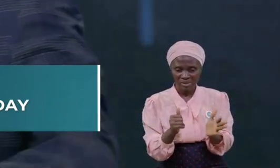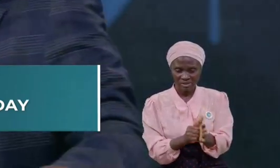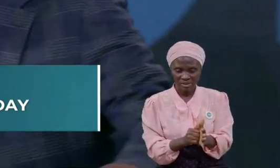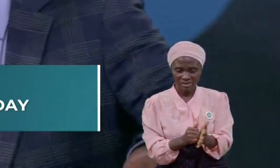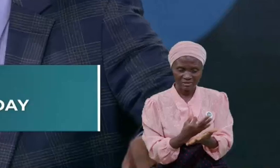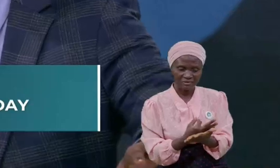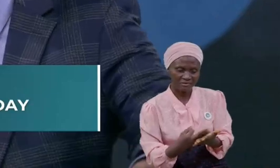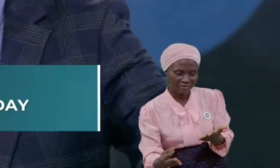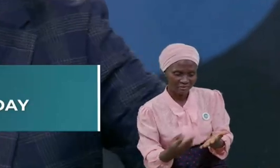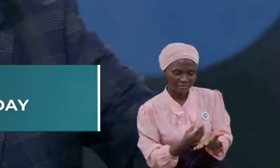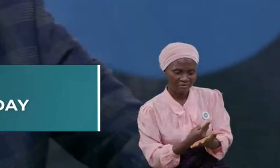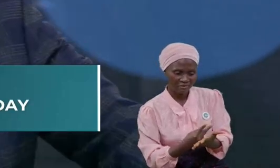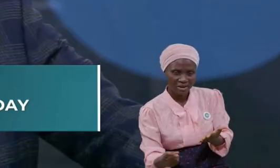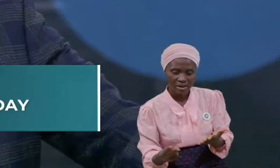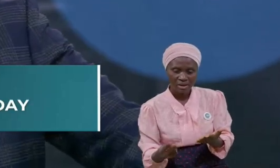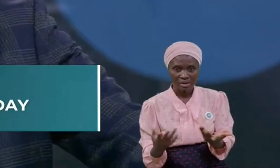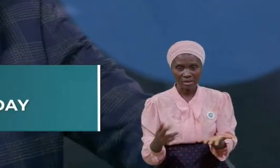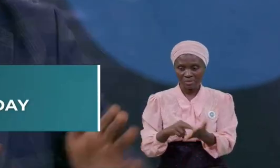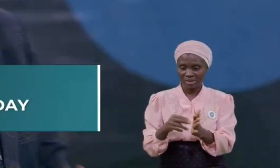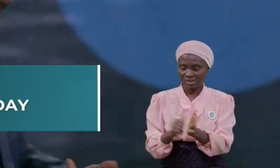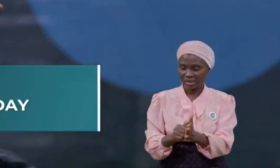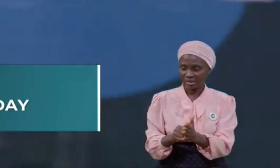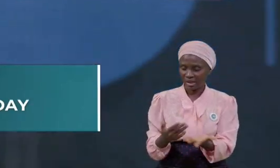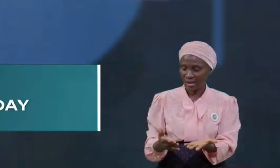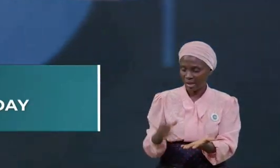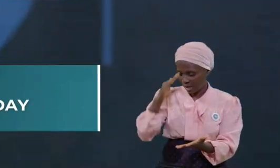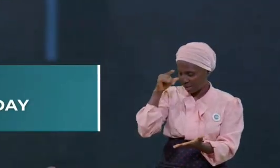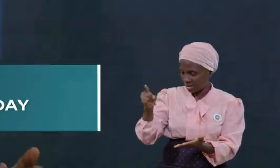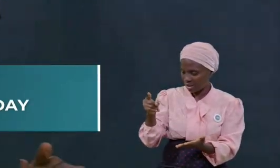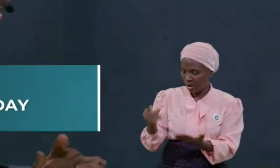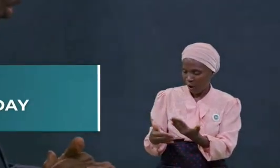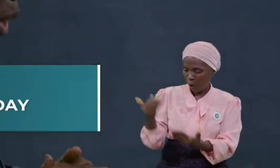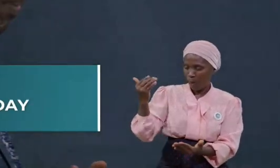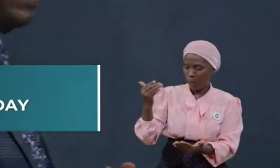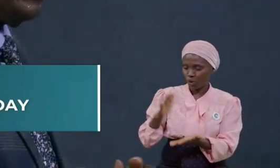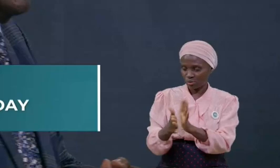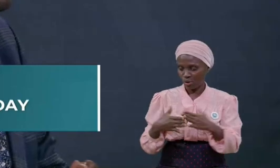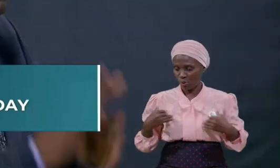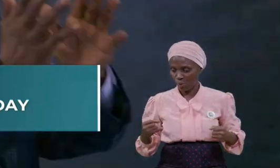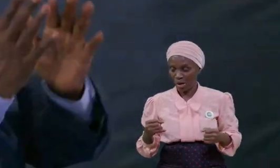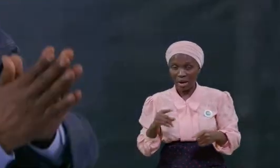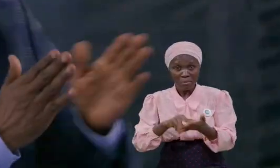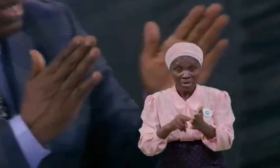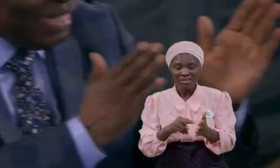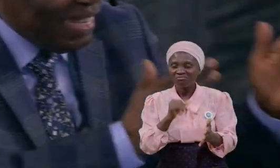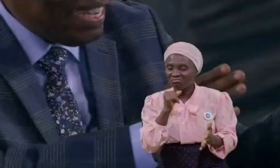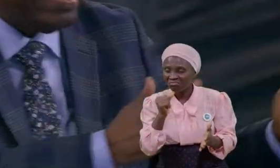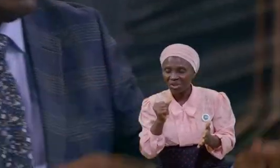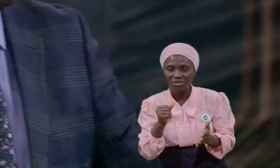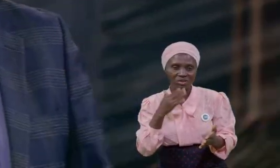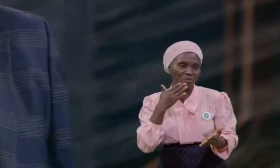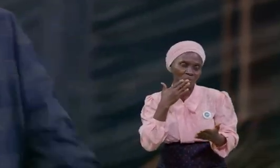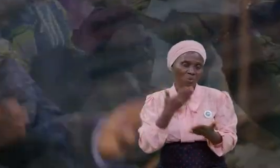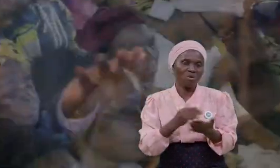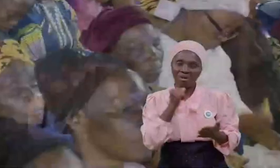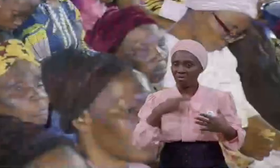Il a pratiquement eu la richesse, mais il n'est pas riche. Oh, il a eu pratiquement la provision, ça veut dire il n'a